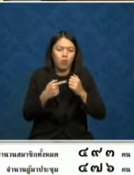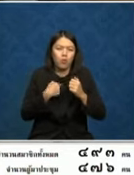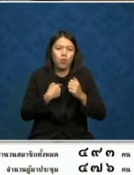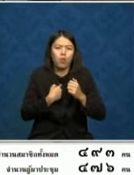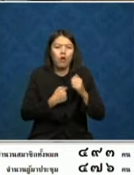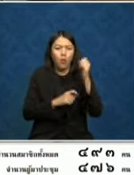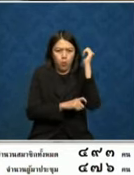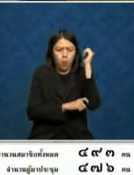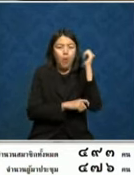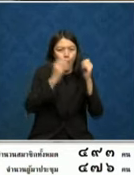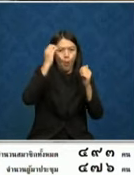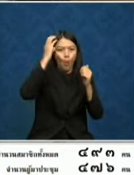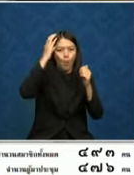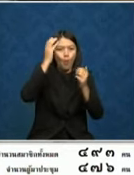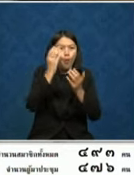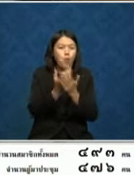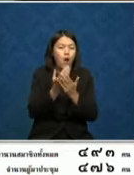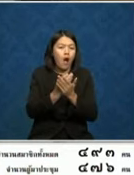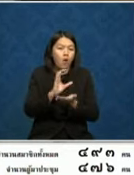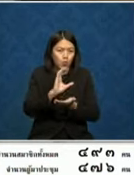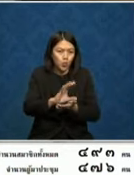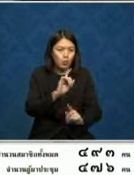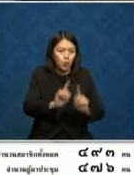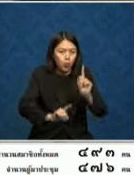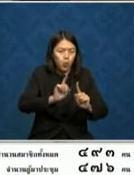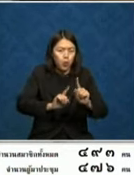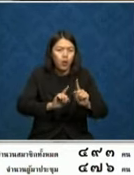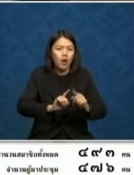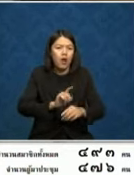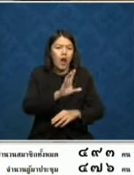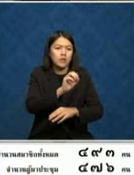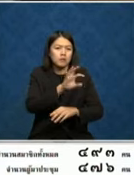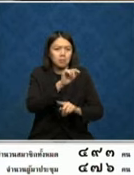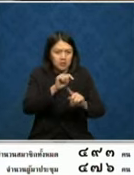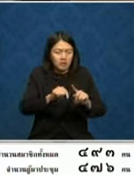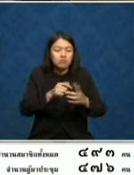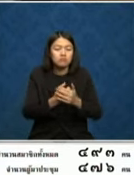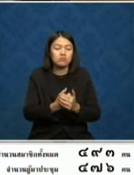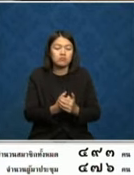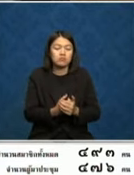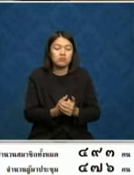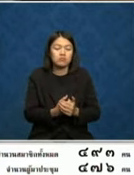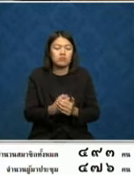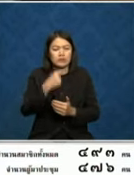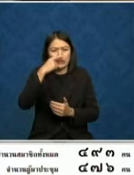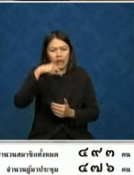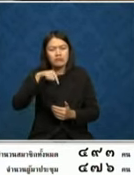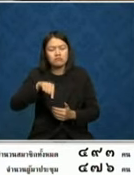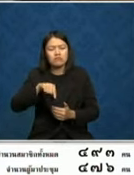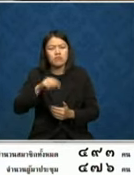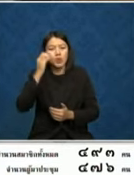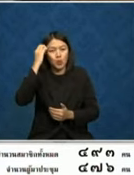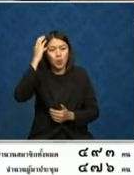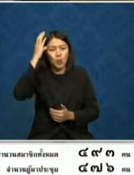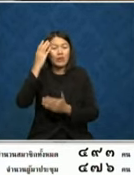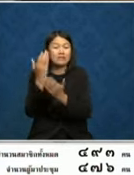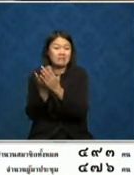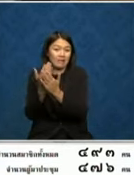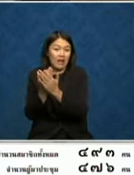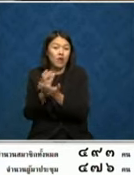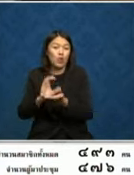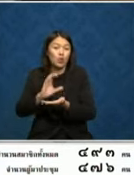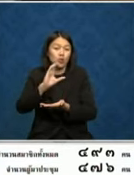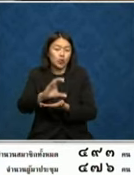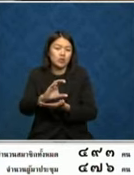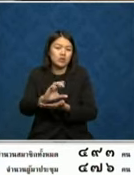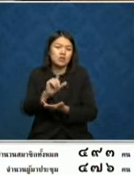รู้ของผู้ลงทุนนั้น 59% ของประชากรครับในขณะที่ประเทศไทยนั้นมีความรู้ทางการเงินของผู้ลงทุนเพียง